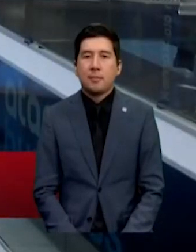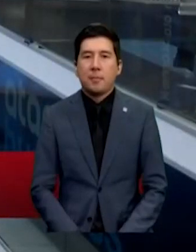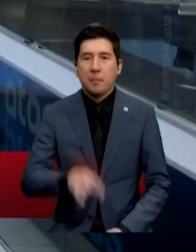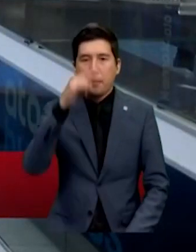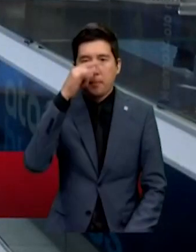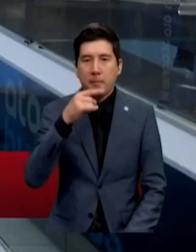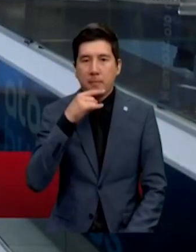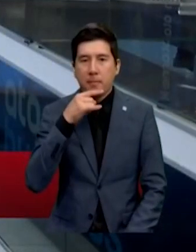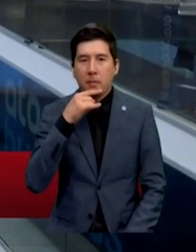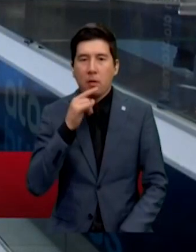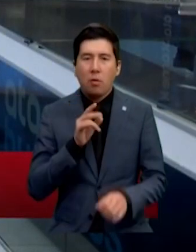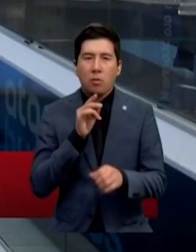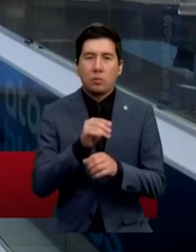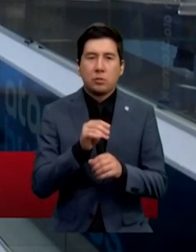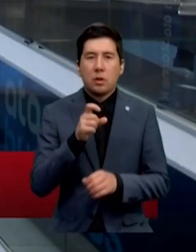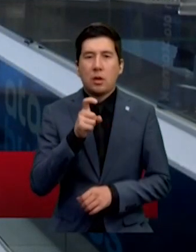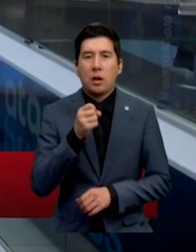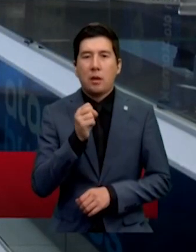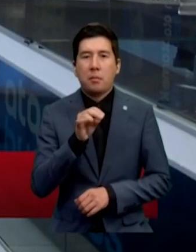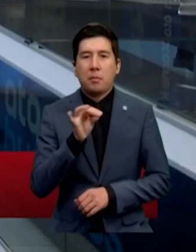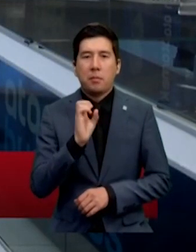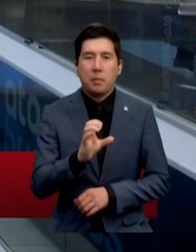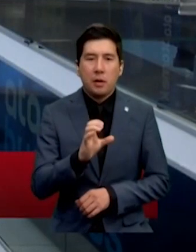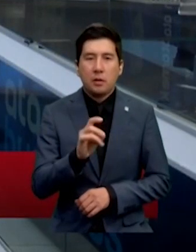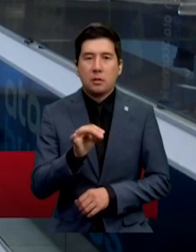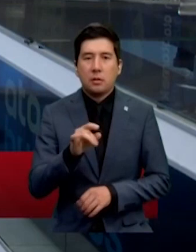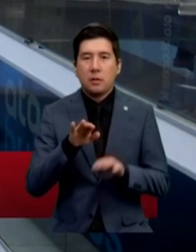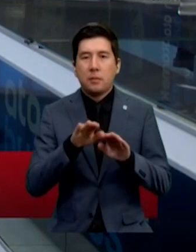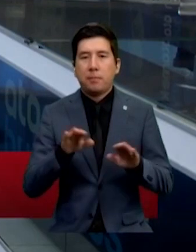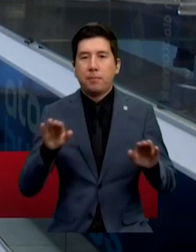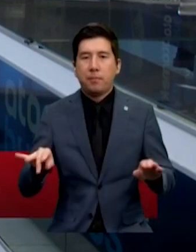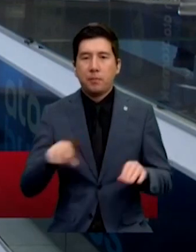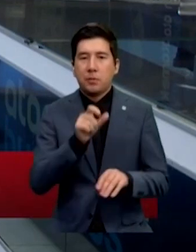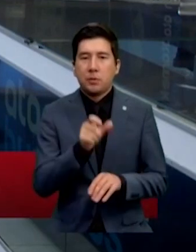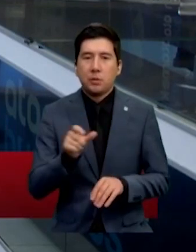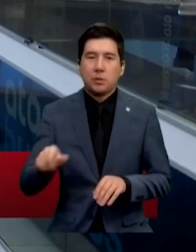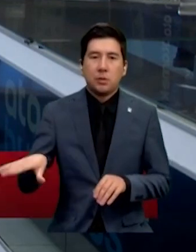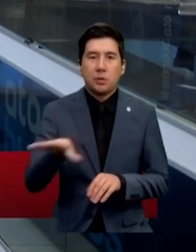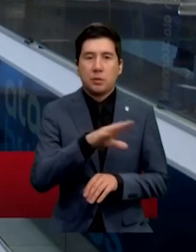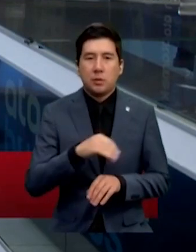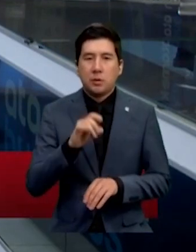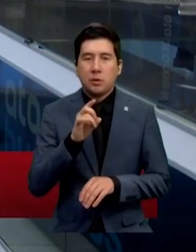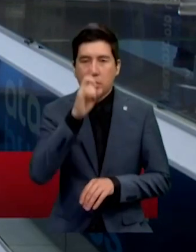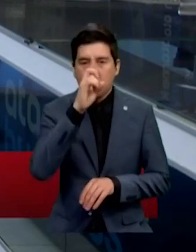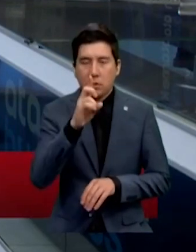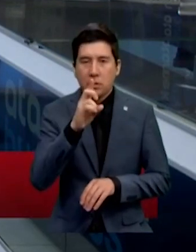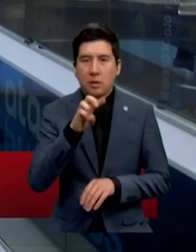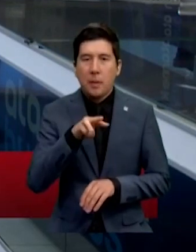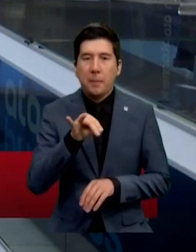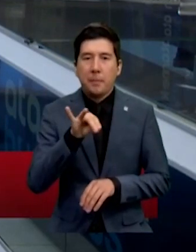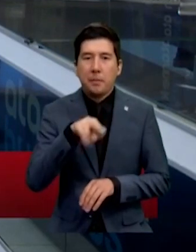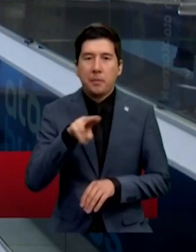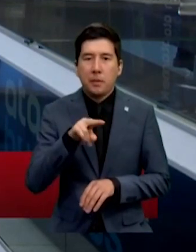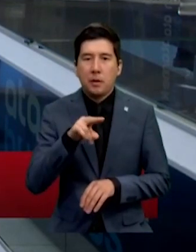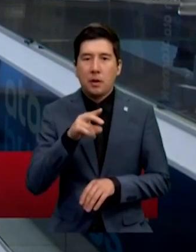Казахстан осуждает нападение Хамас на мирных граждан Израиля и захват заложников, включая иностранцев. МИД нашей страны